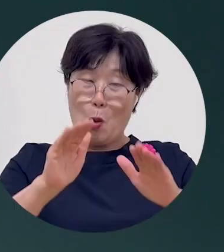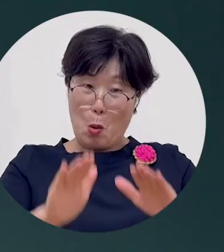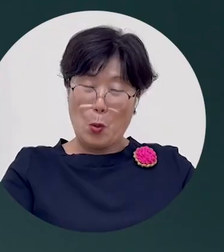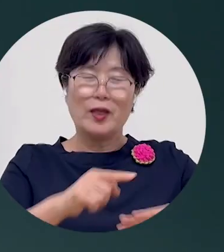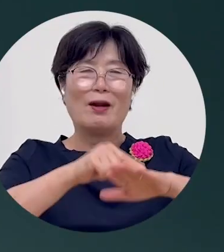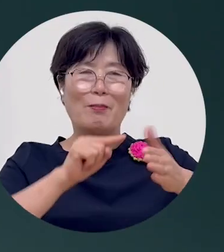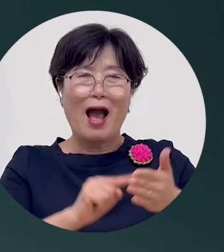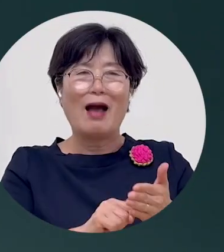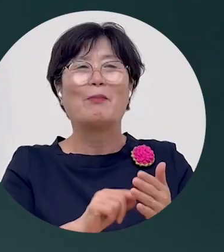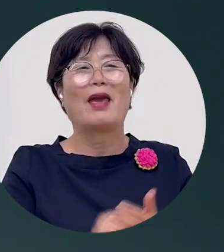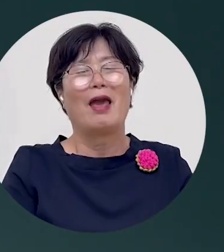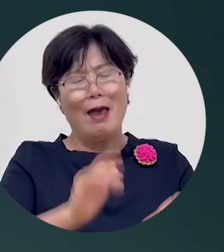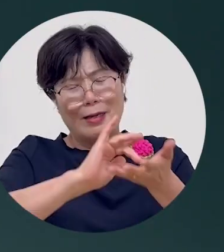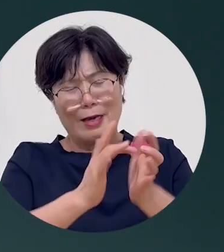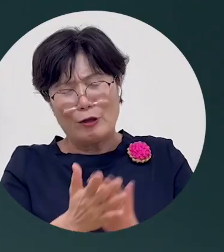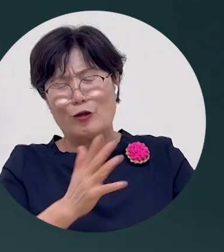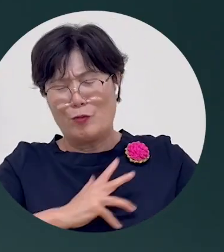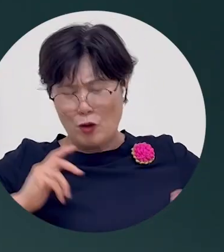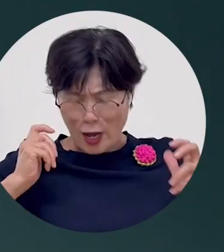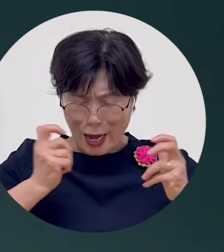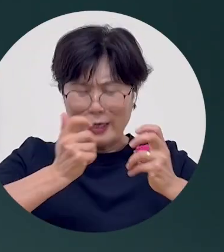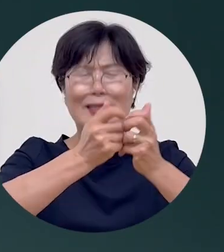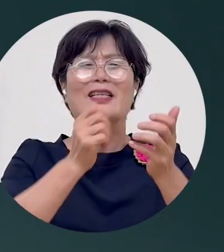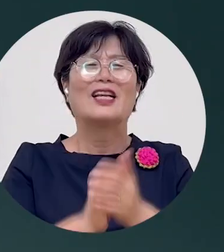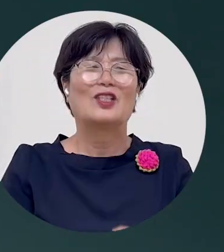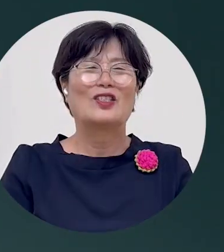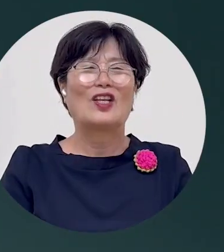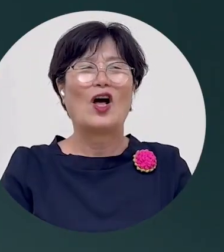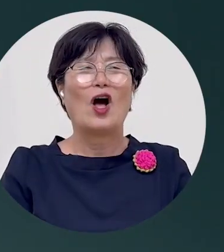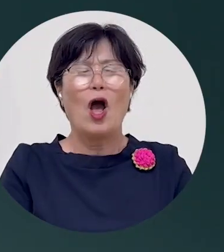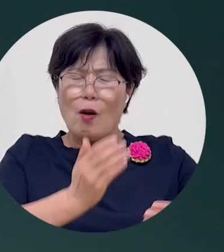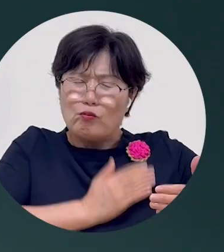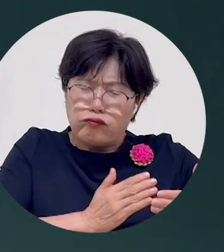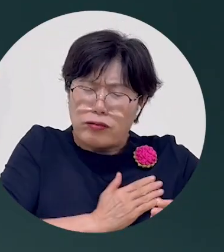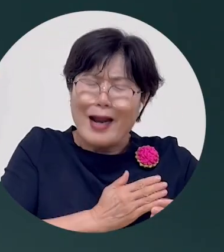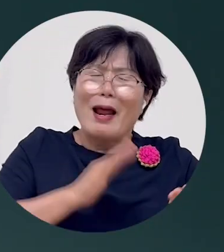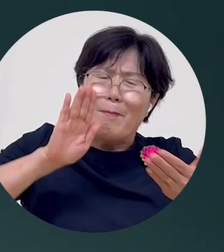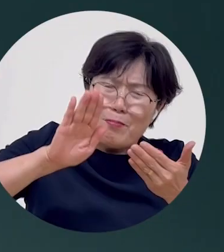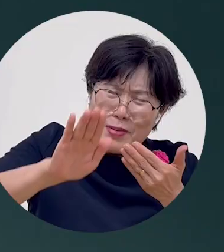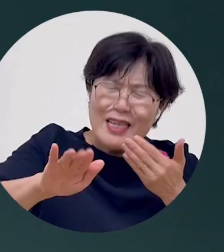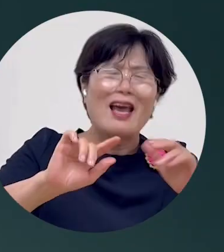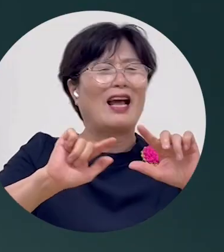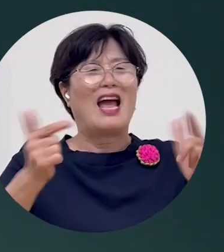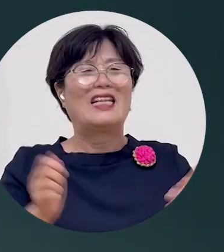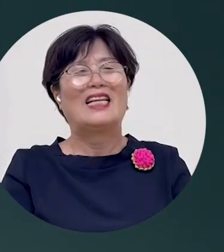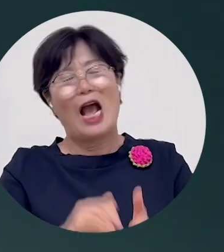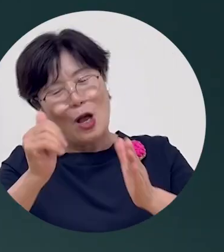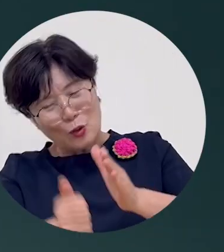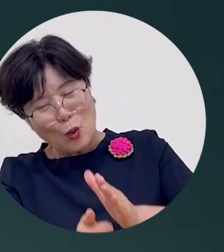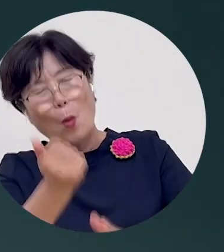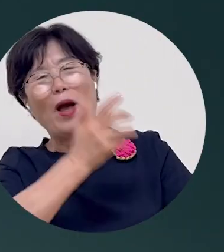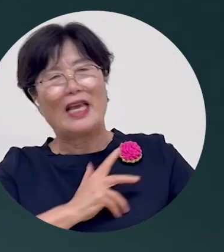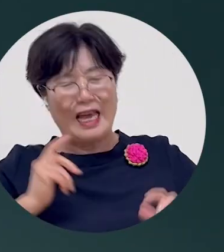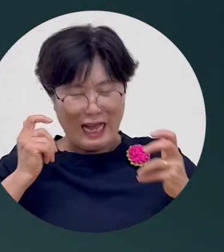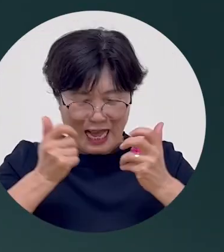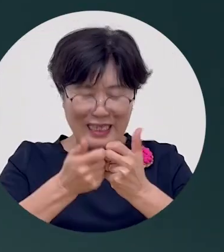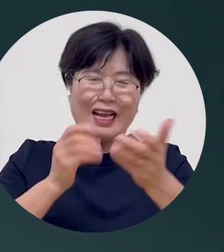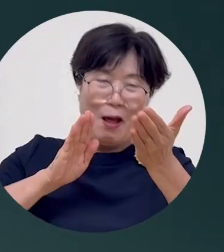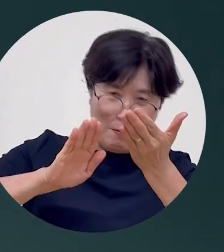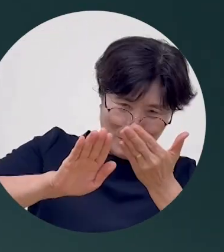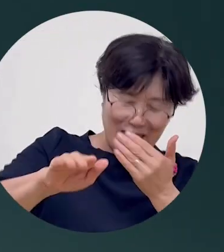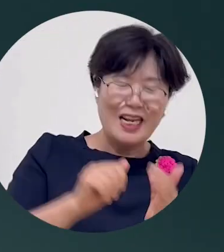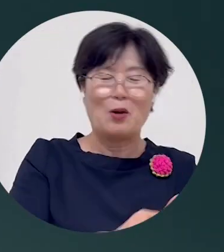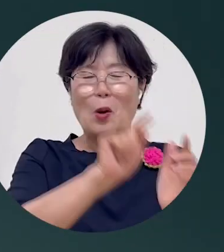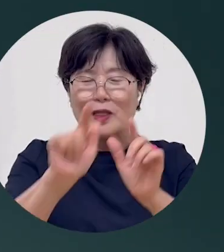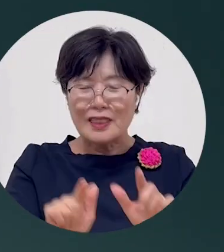우리의 마음이 예수님으로 가득해져서 불안한 미래가 아니라 소망이 가득한